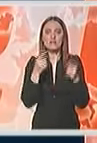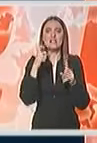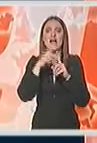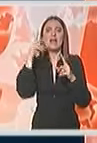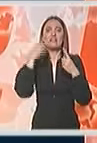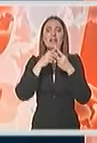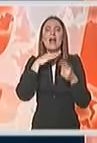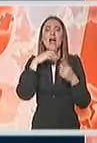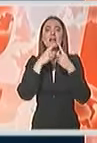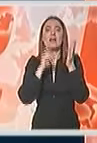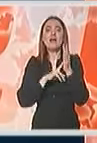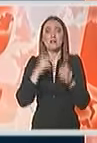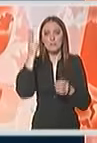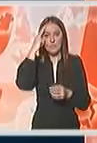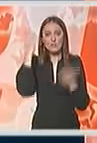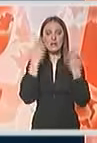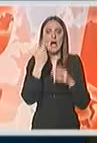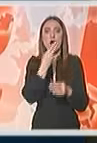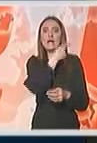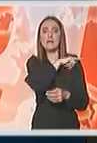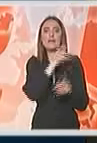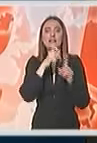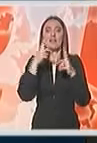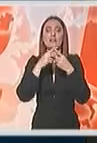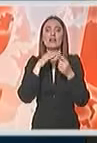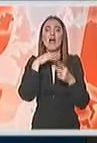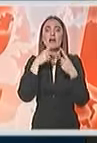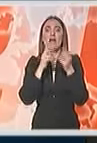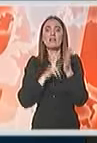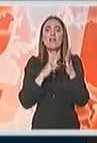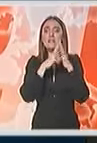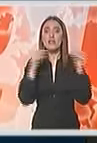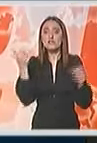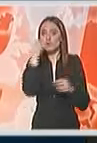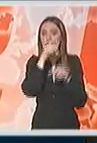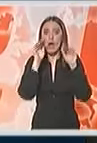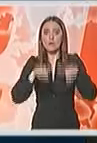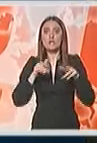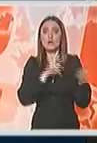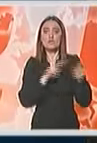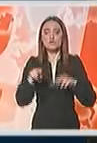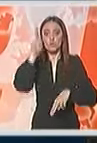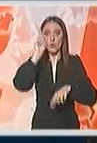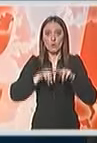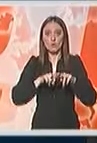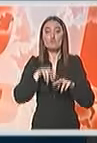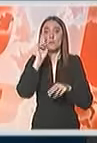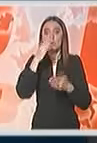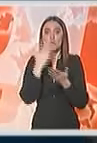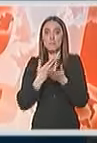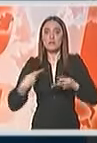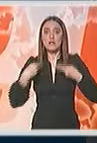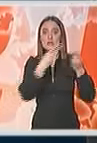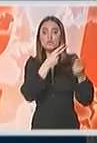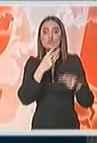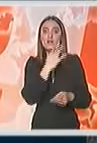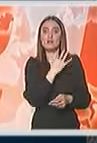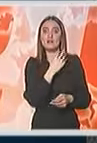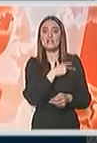Draganom Vasiljkovićem, poznatim kao kapetan Dragan, koji je nestao nakon što je australijski sud odlučio da može biti izručen